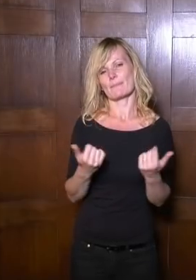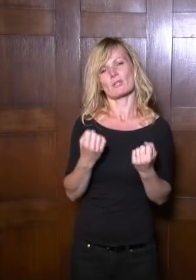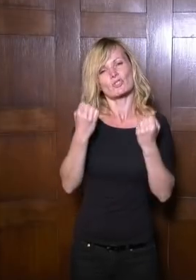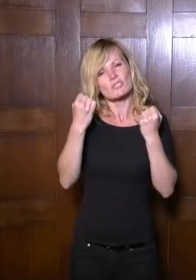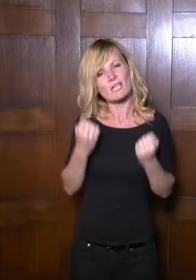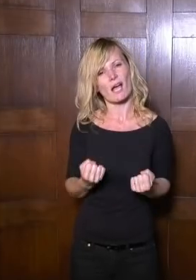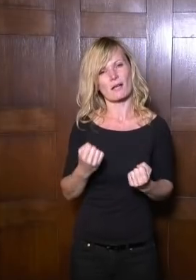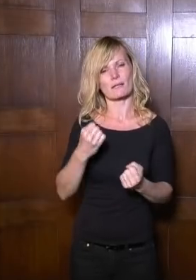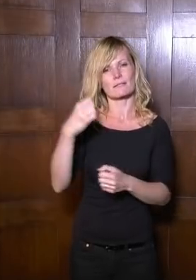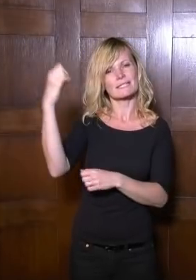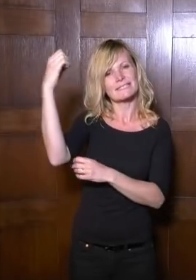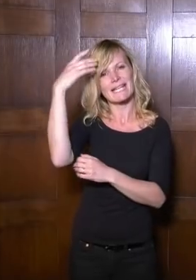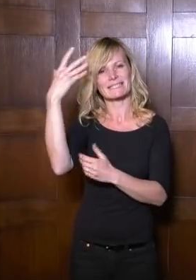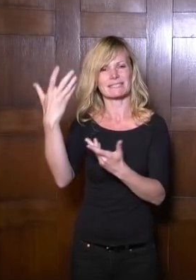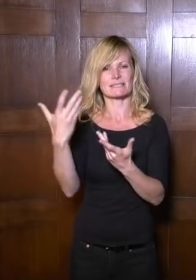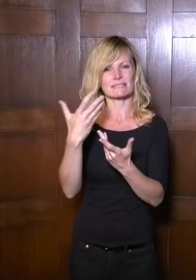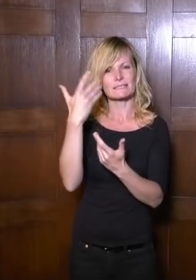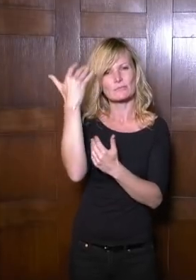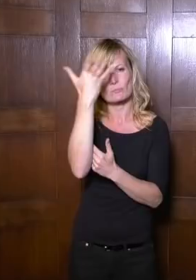theologisches, geistliches Nachdenken.